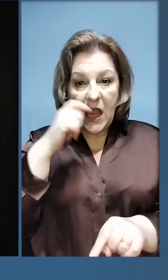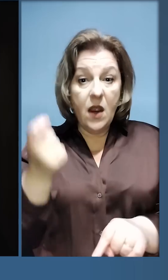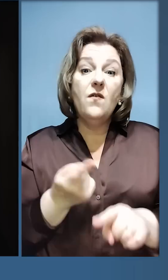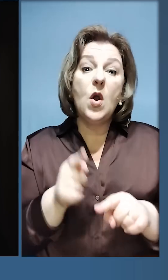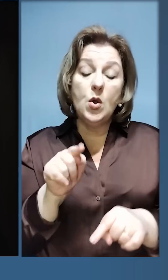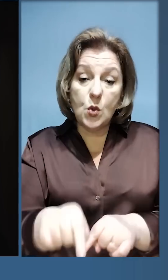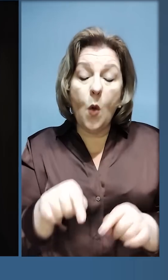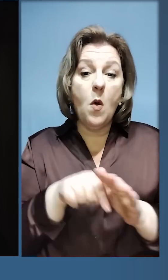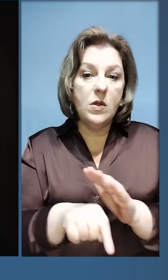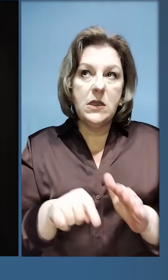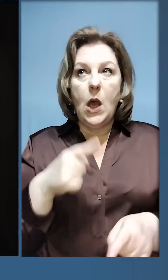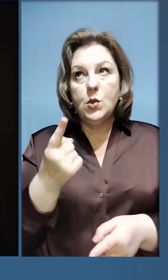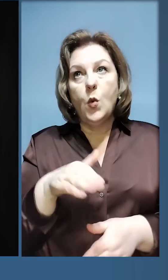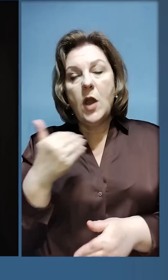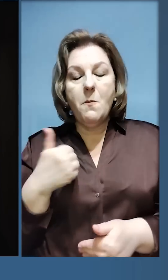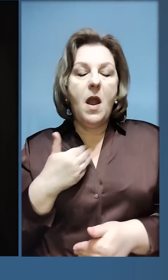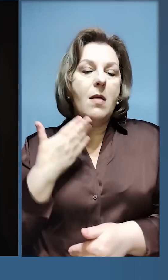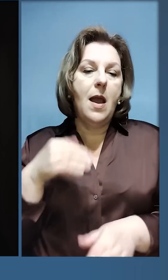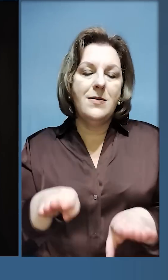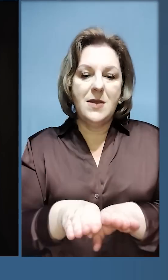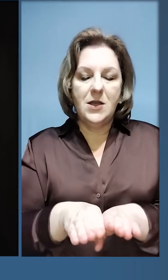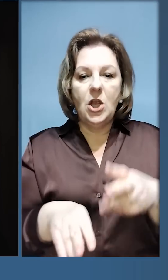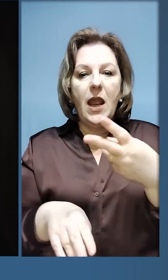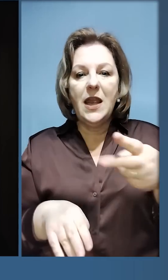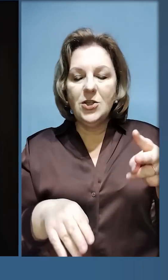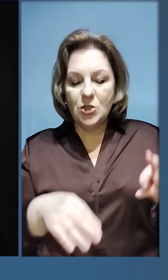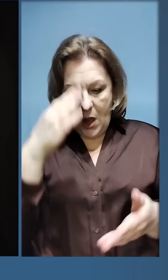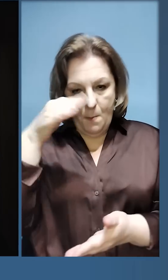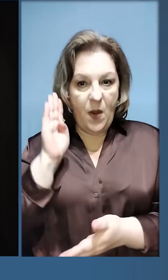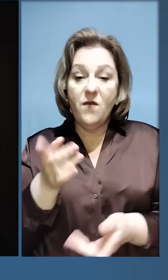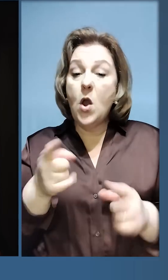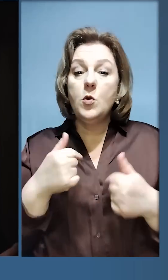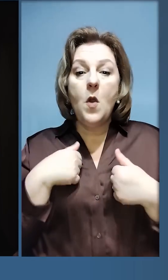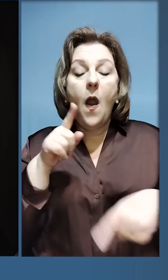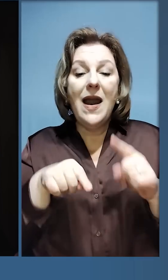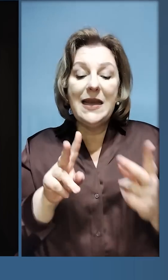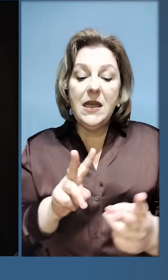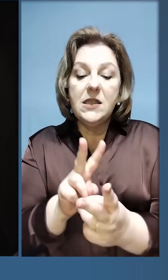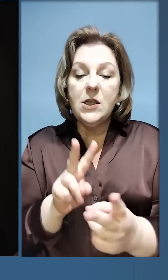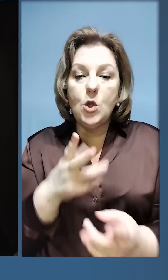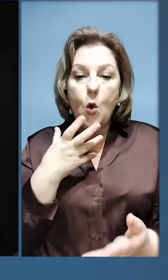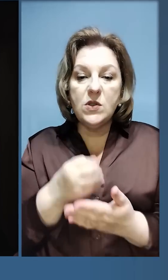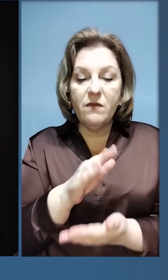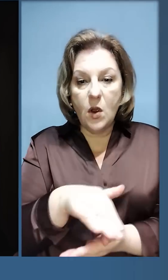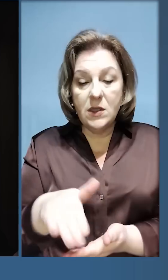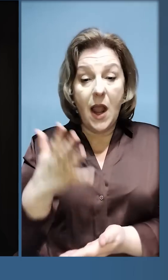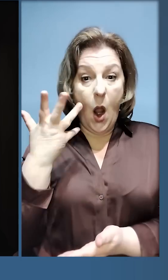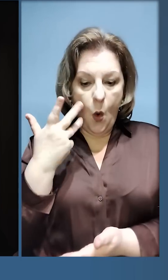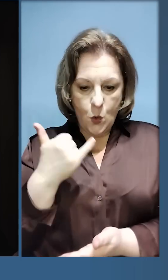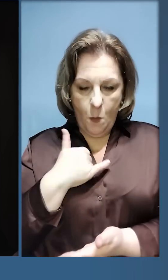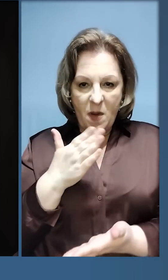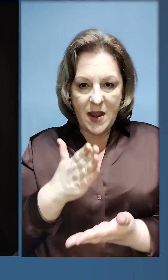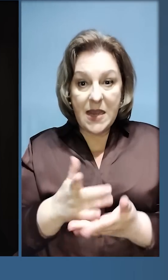цьому сенсі, з одного боку, мені легше, ніж іншим батькам, тому що я рідко бачу своїх